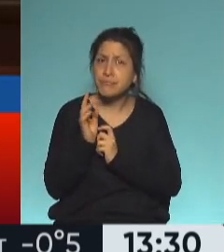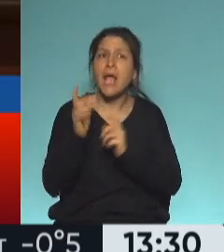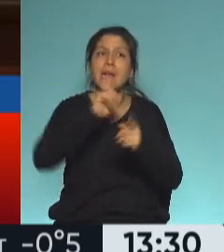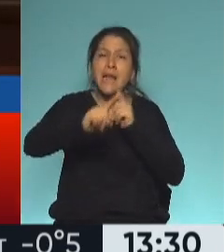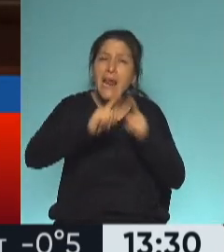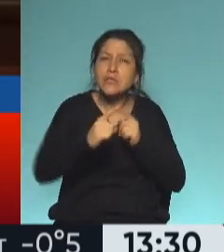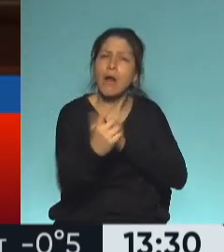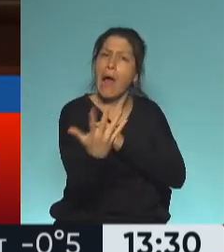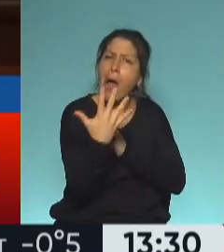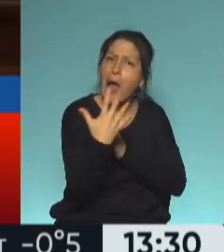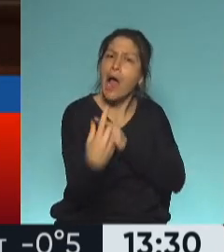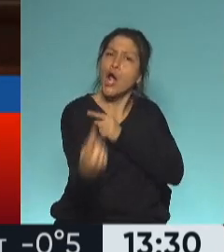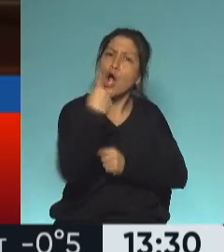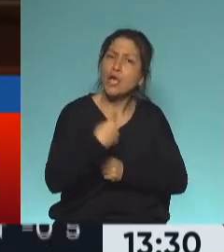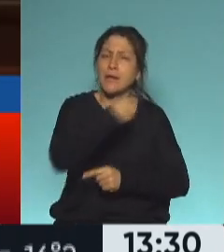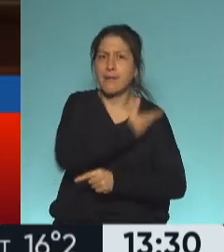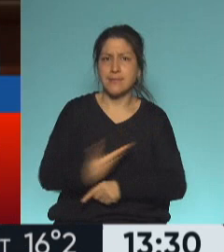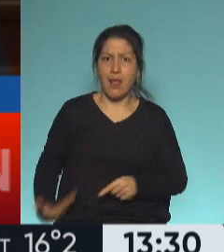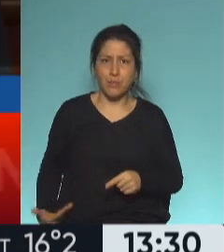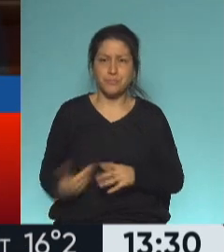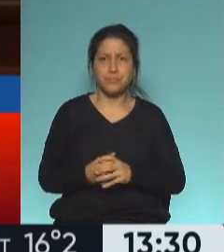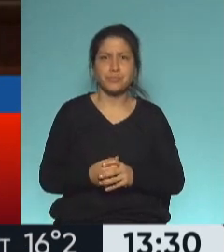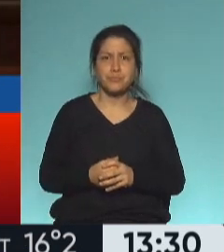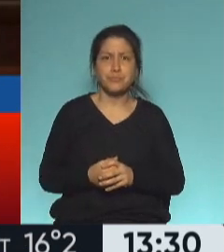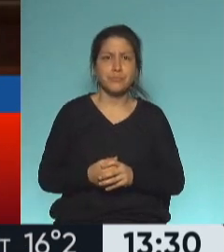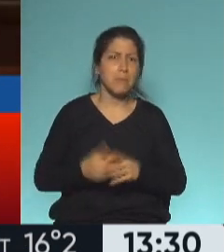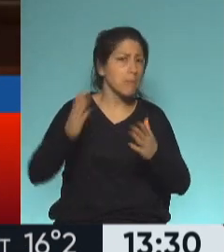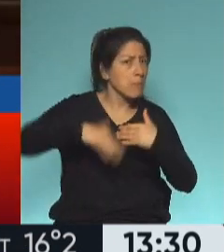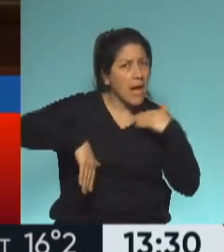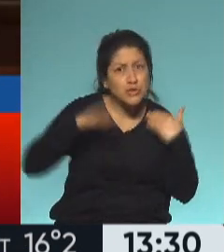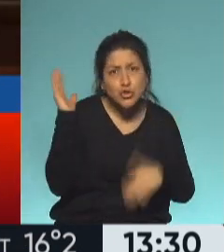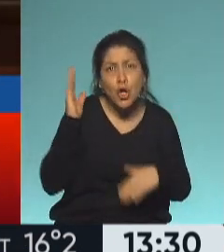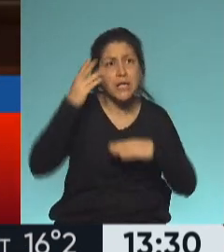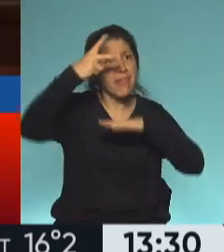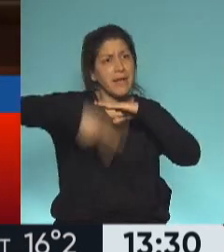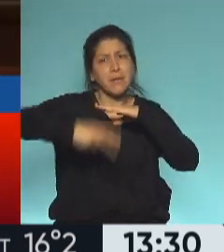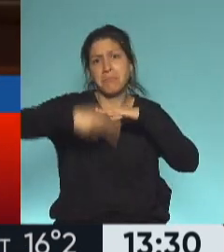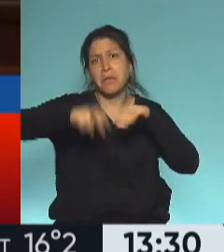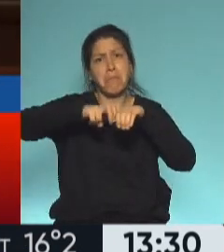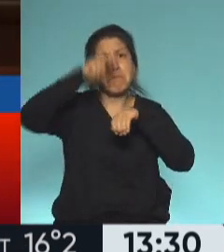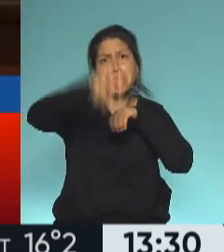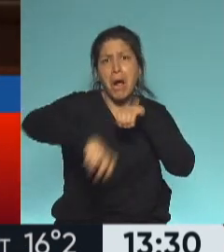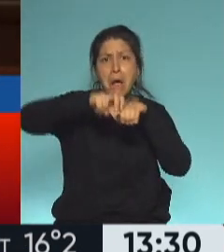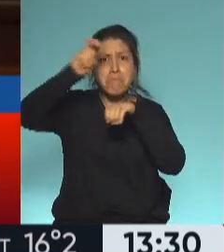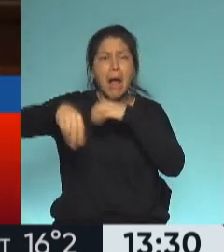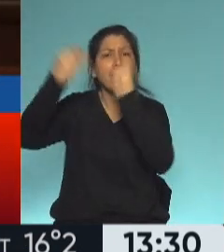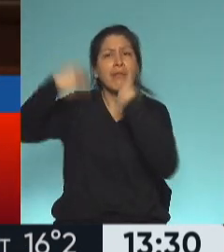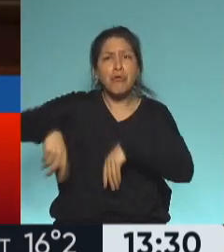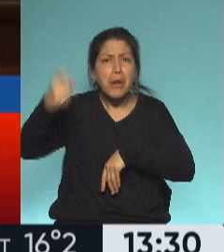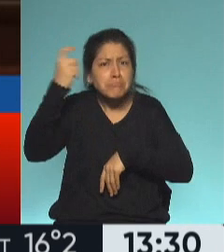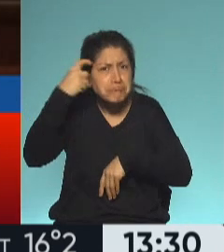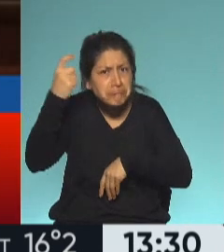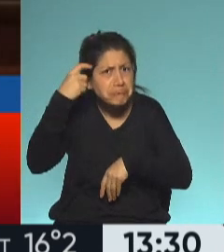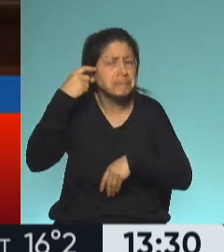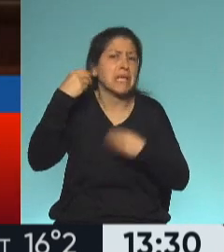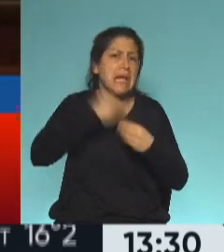методы атаки на государство. Они приступили множество красных линий, перешли границы